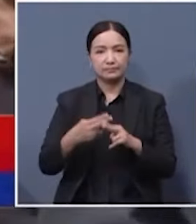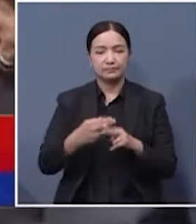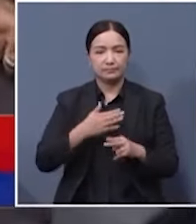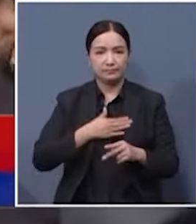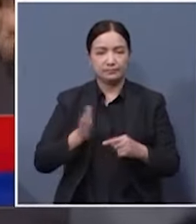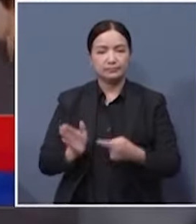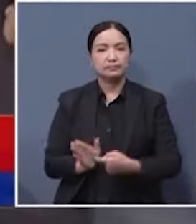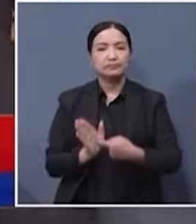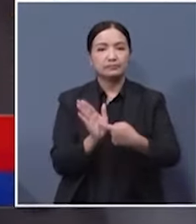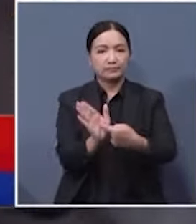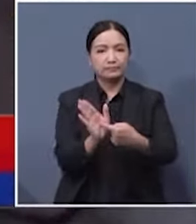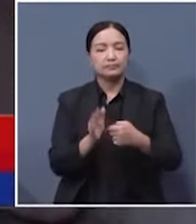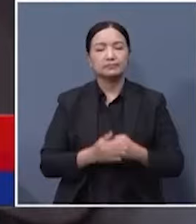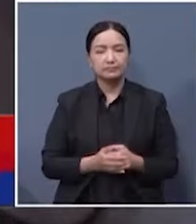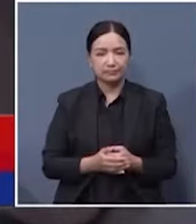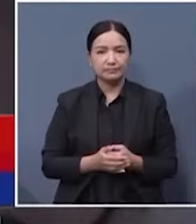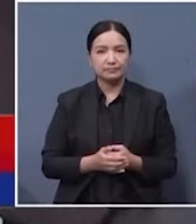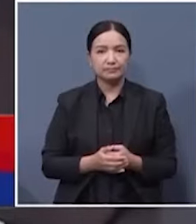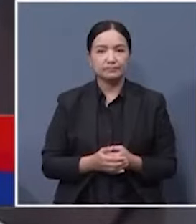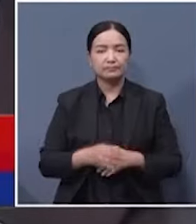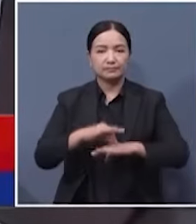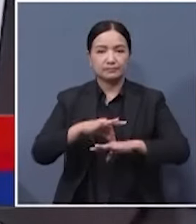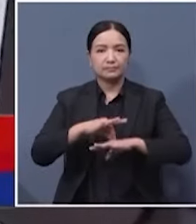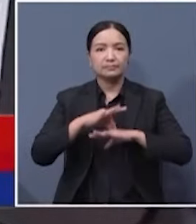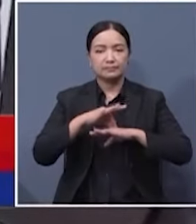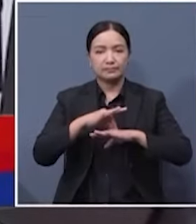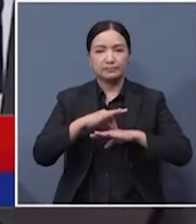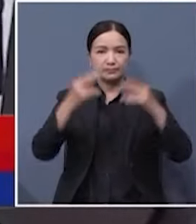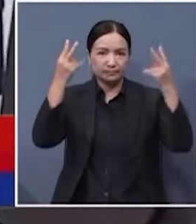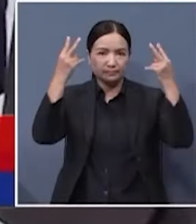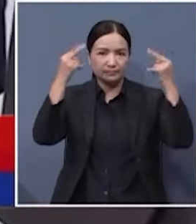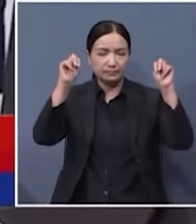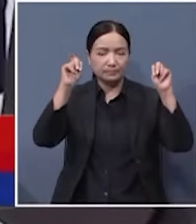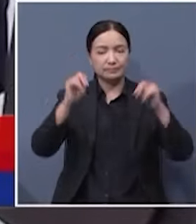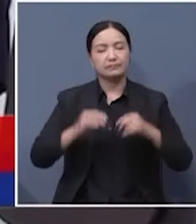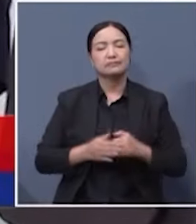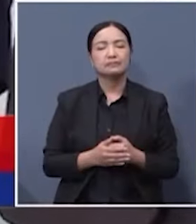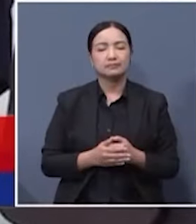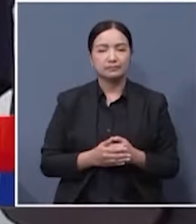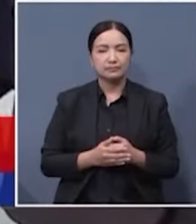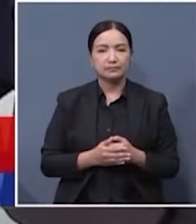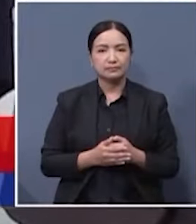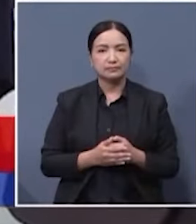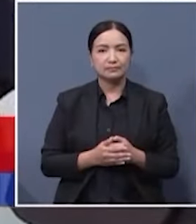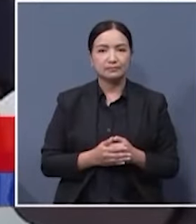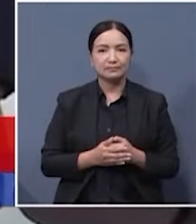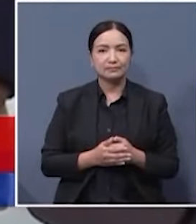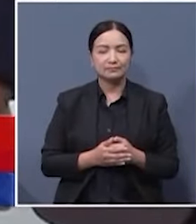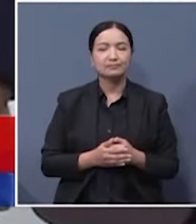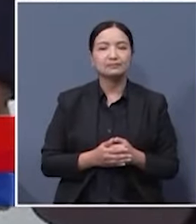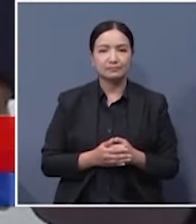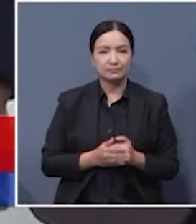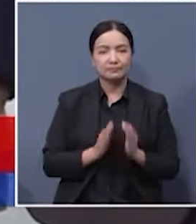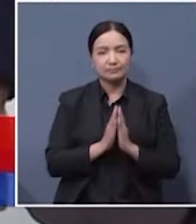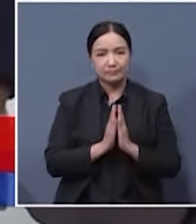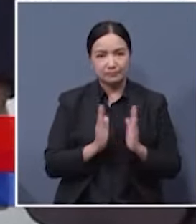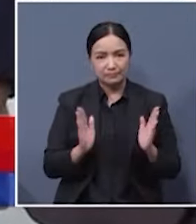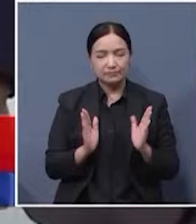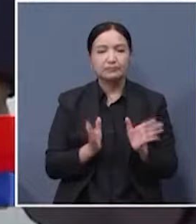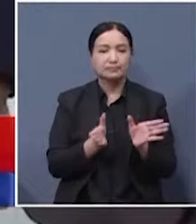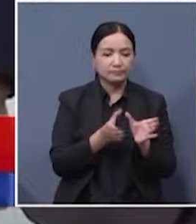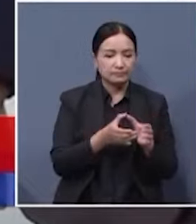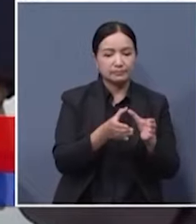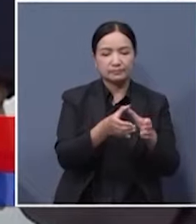ชื่อของดิฉันนะคะให้มาเป็นตำแหน่งนายกรัฐมนตรีนะคะแล้วก็แน่นอนค่ะต้องกราบขอบคุณพรรคร่ว